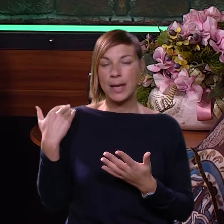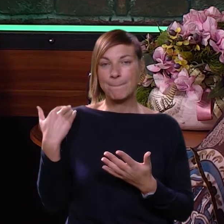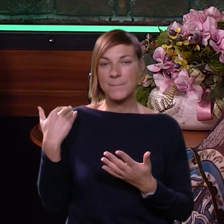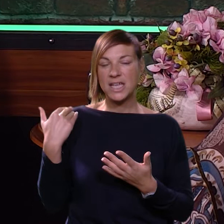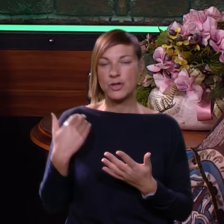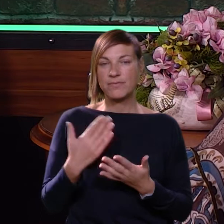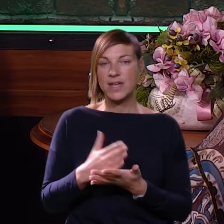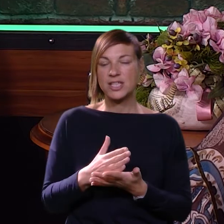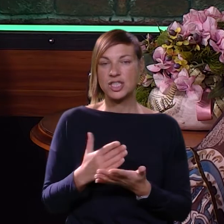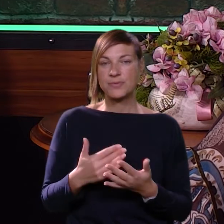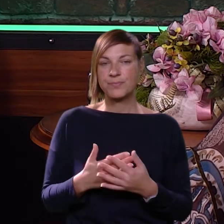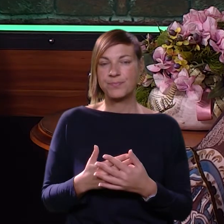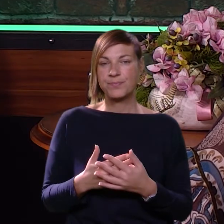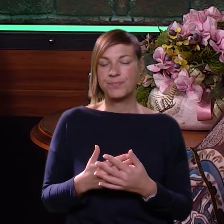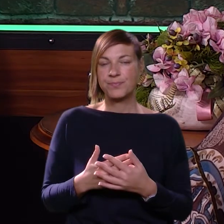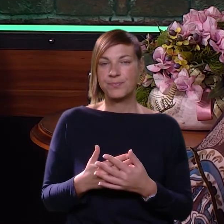znam,